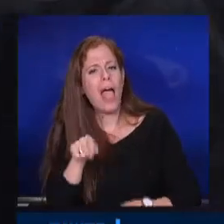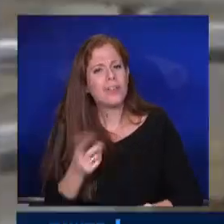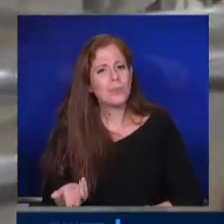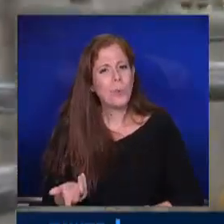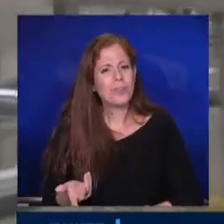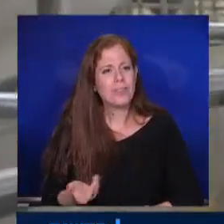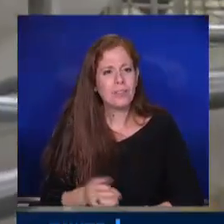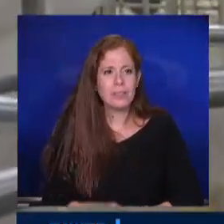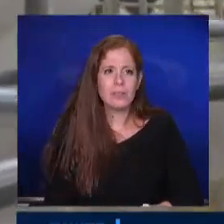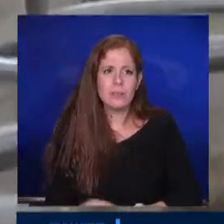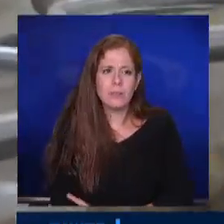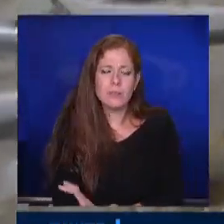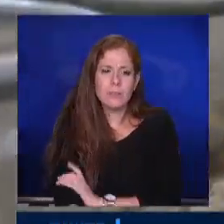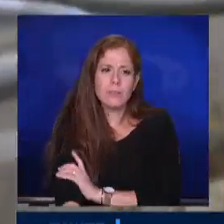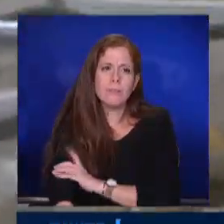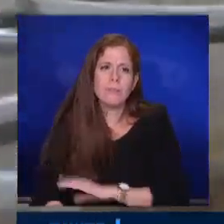תודה.